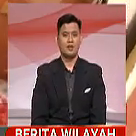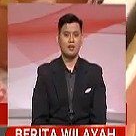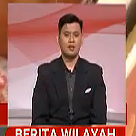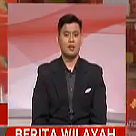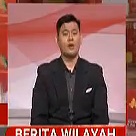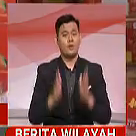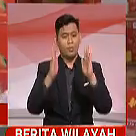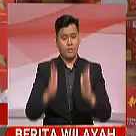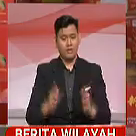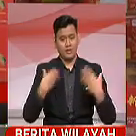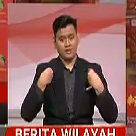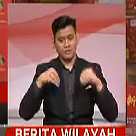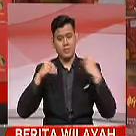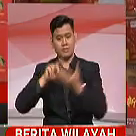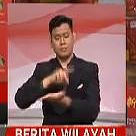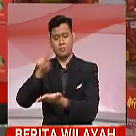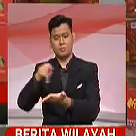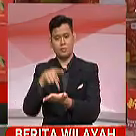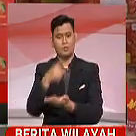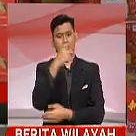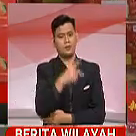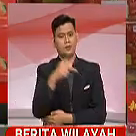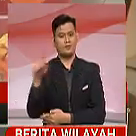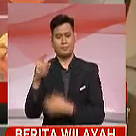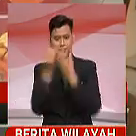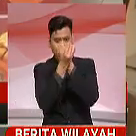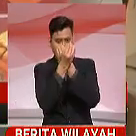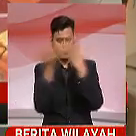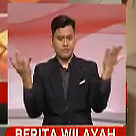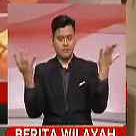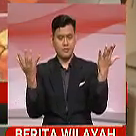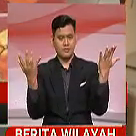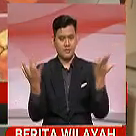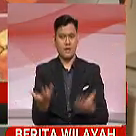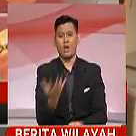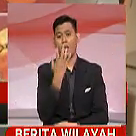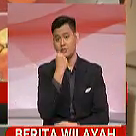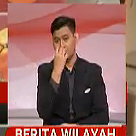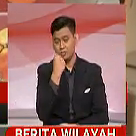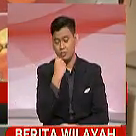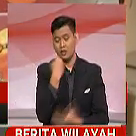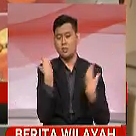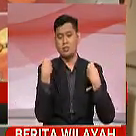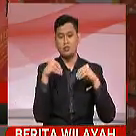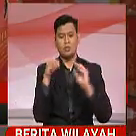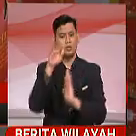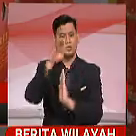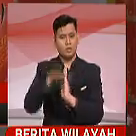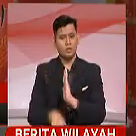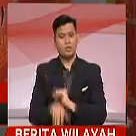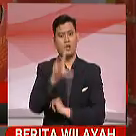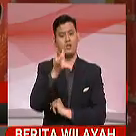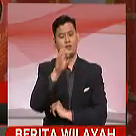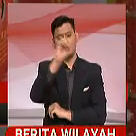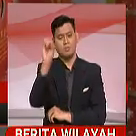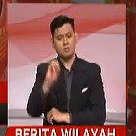Peniaga yang ditemui di pusat bandaraya kota Kinabalu memberitahu bekalan buah limau yang dijual dikurangkan sehingga